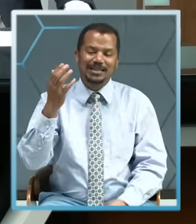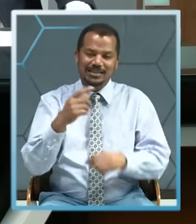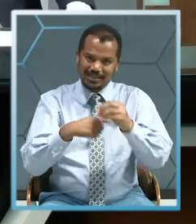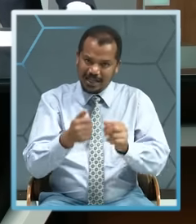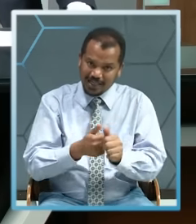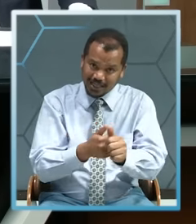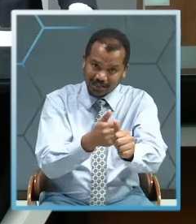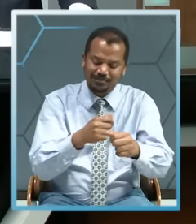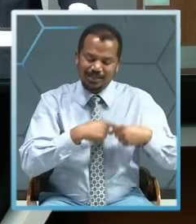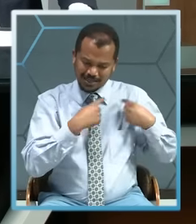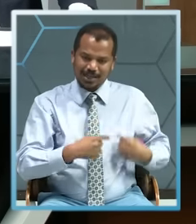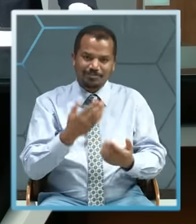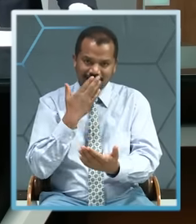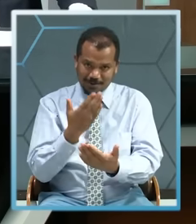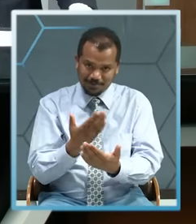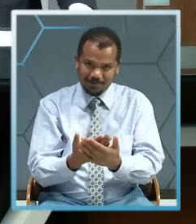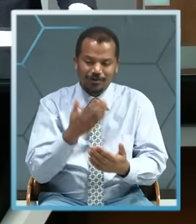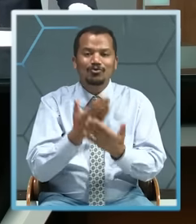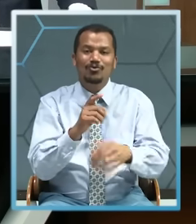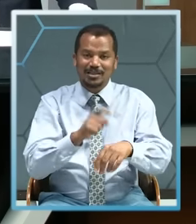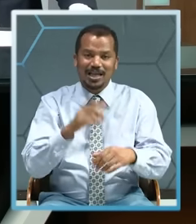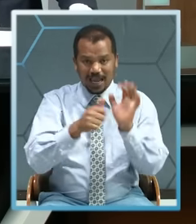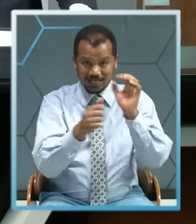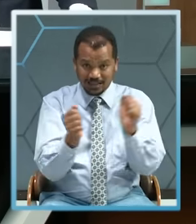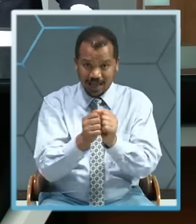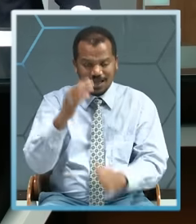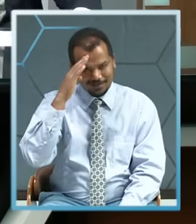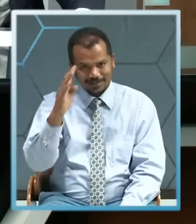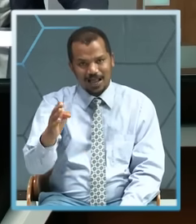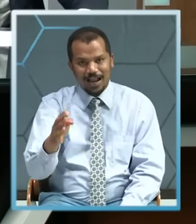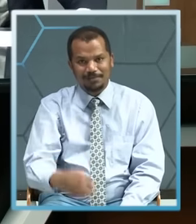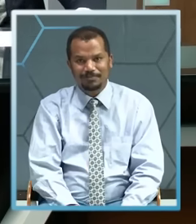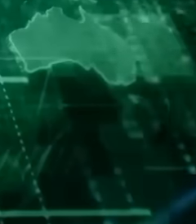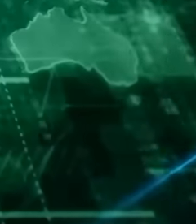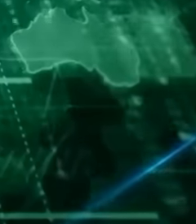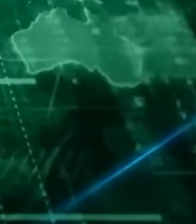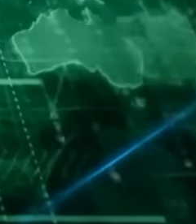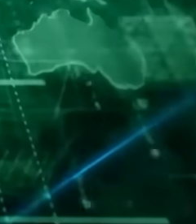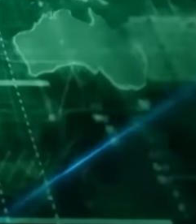አድርገናል። ስለተከታተላችሁን ከልብ ነው የምናመሰግነው። ጥሩ ጊዜ ከኢሳት ጋር። ሰላም።